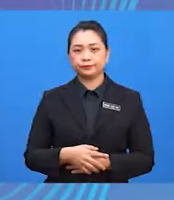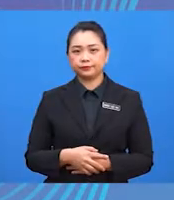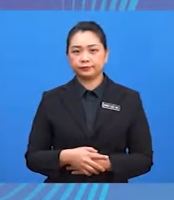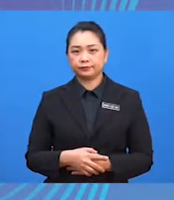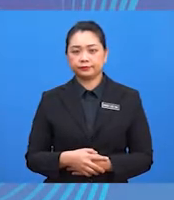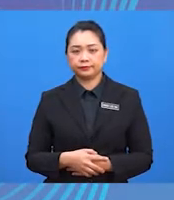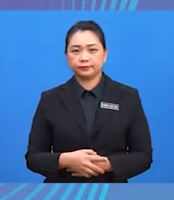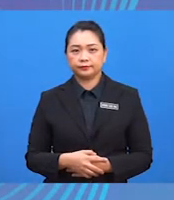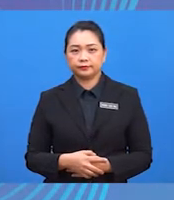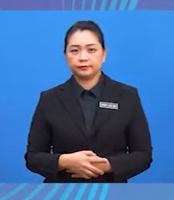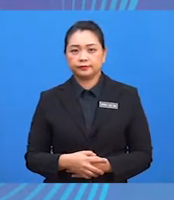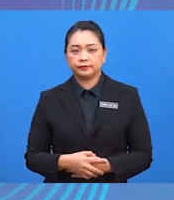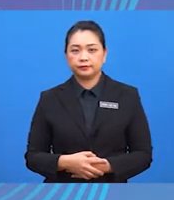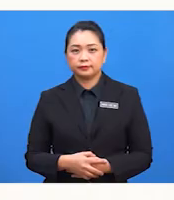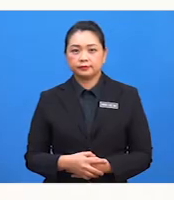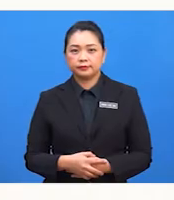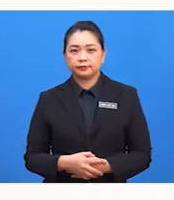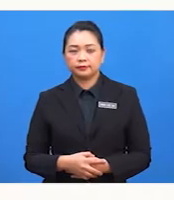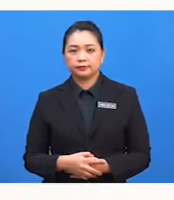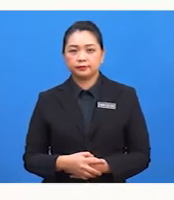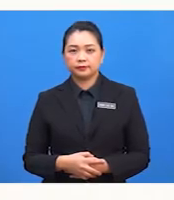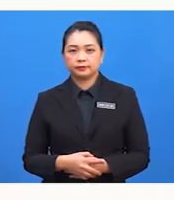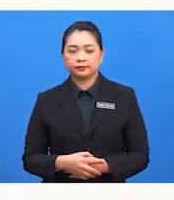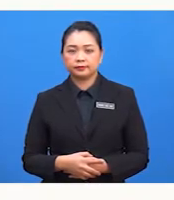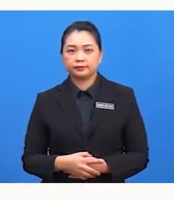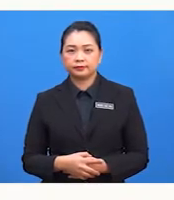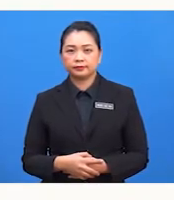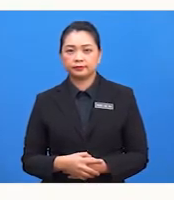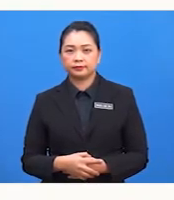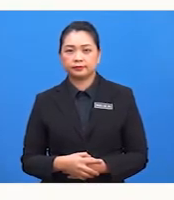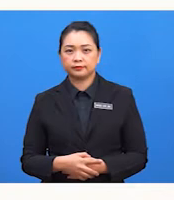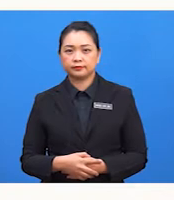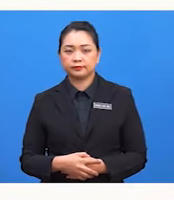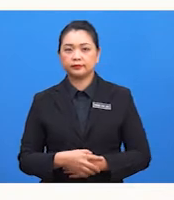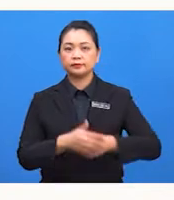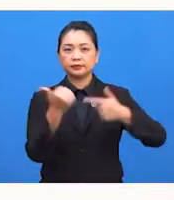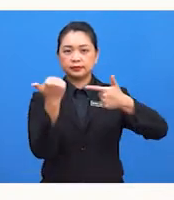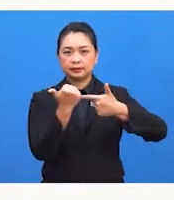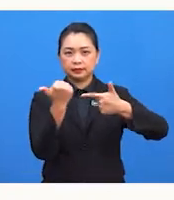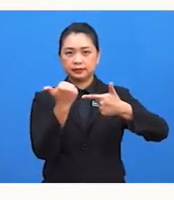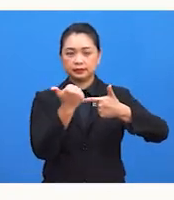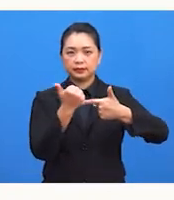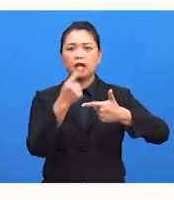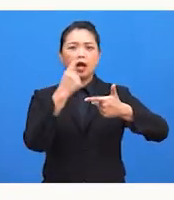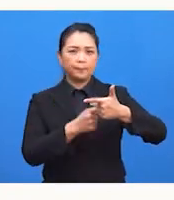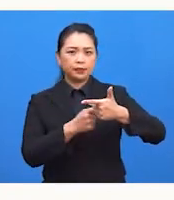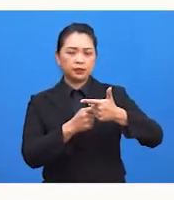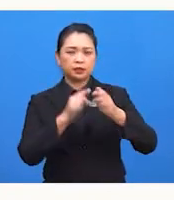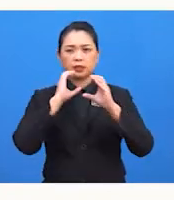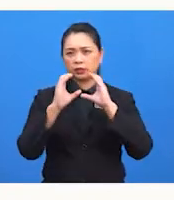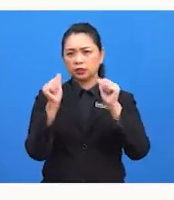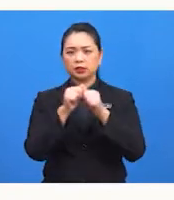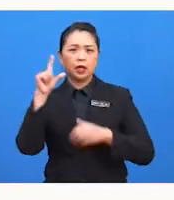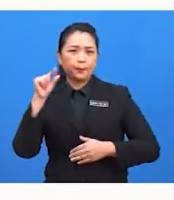Kita teruskan soalan yang kedua. Apakah yang dikatakan dengan bird eye view ataupun pandangan mata